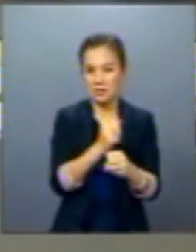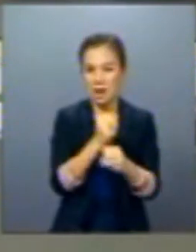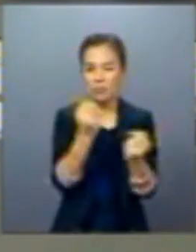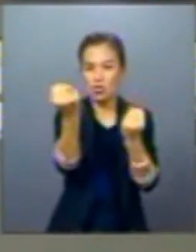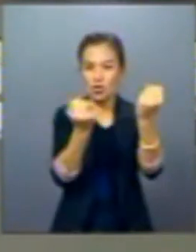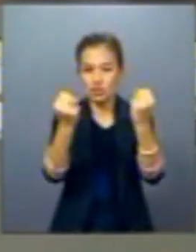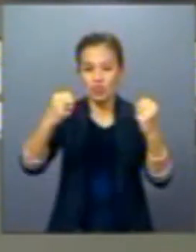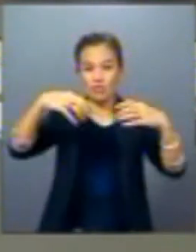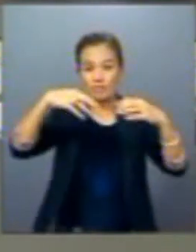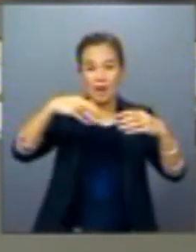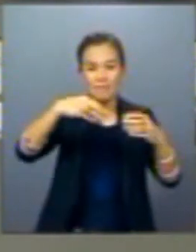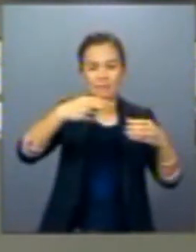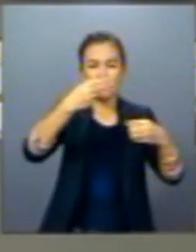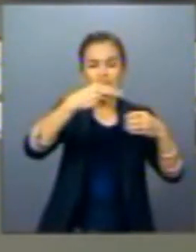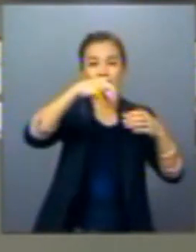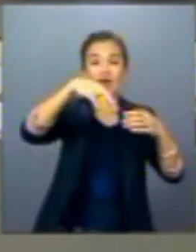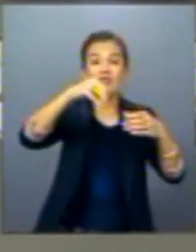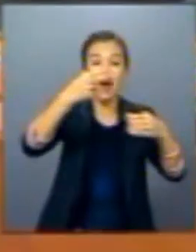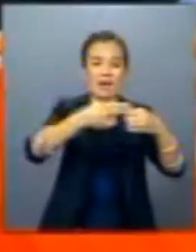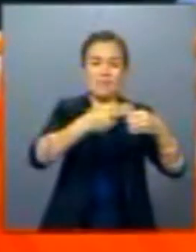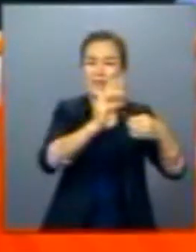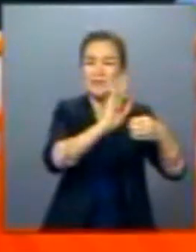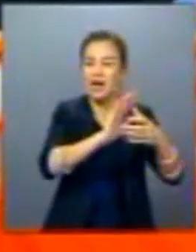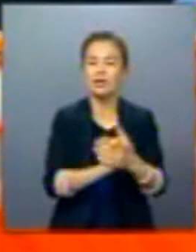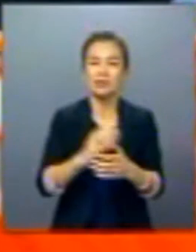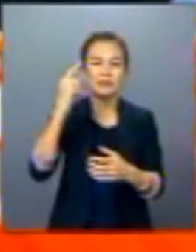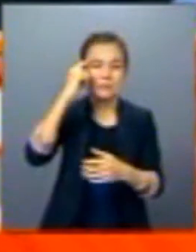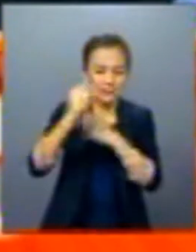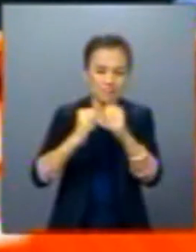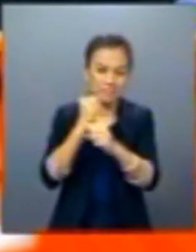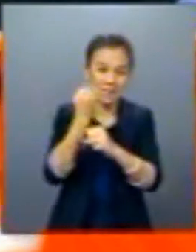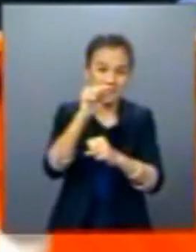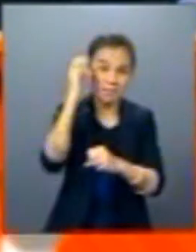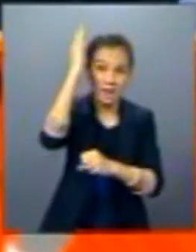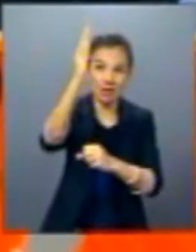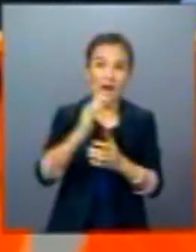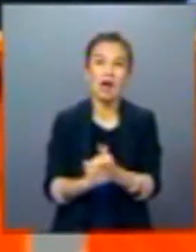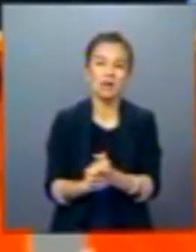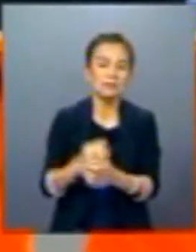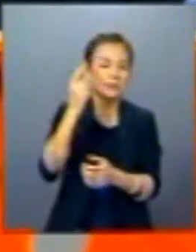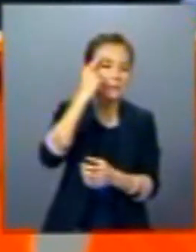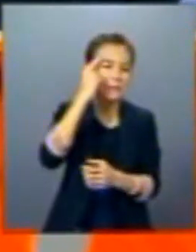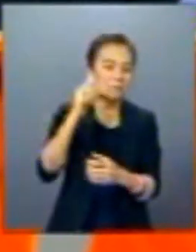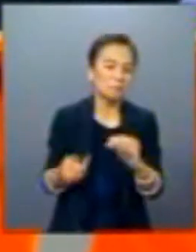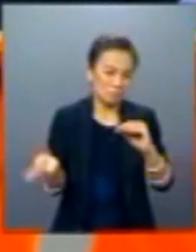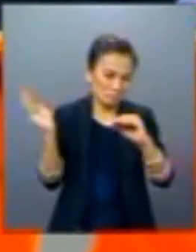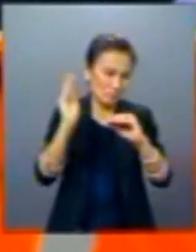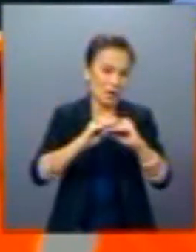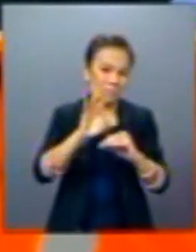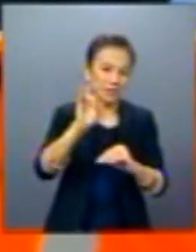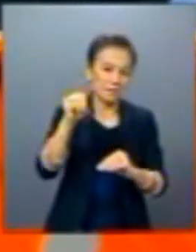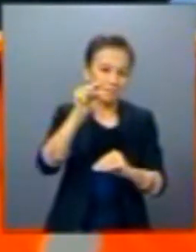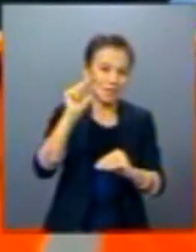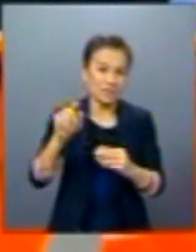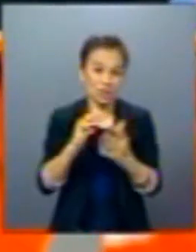นะคะก็มีการคาดการณ์ว่าในอีก10ปีข้างหน้าก็จะมีผู้ใช้รถยนต์ไฟฟ้าทั่วโลกเพิ่มขึ้นเป็น7%จากปัจจุบันที่มีสัดส่ว